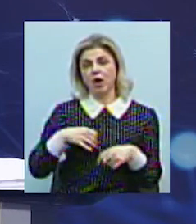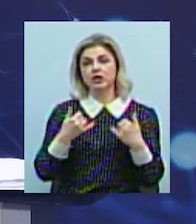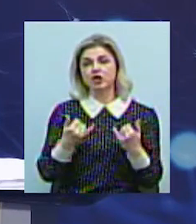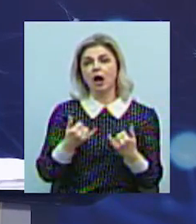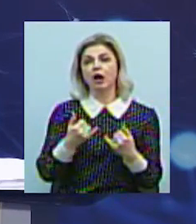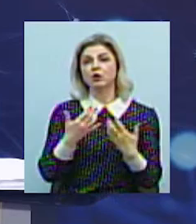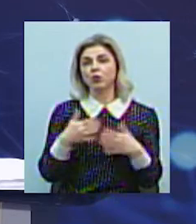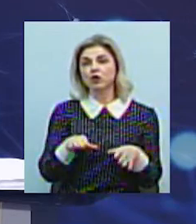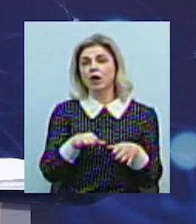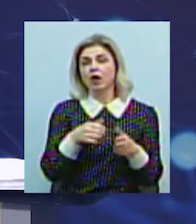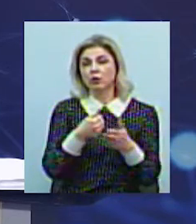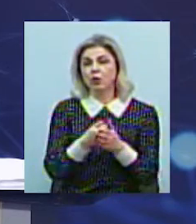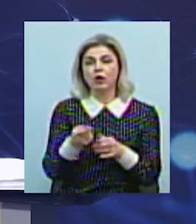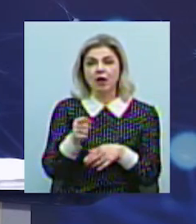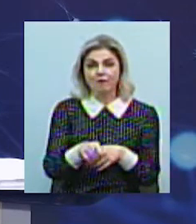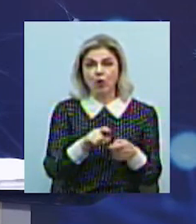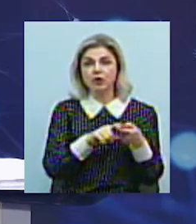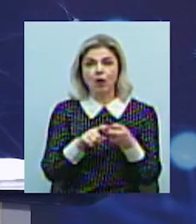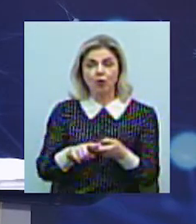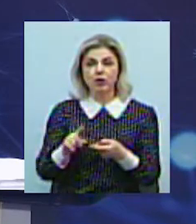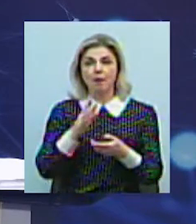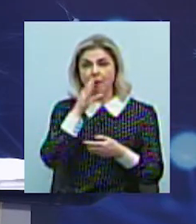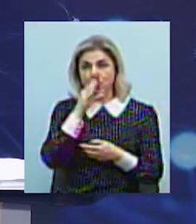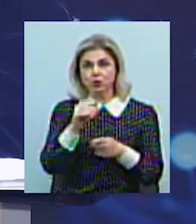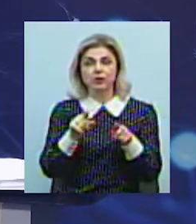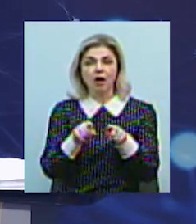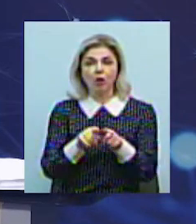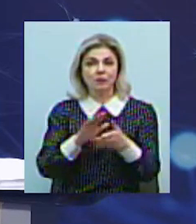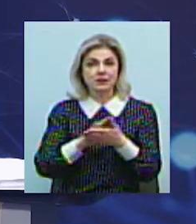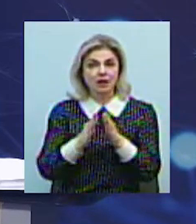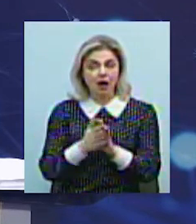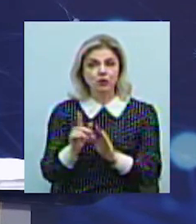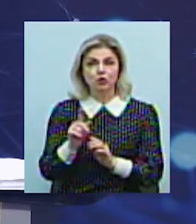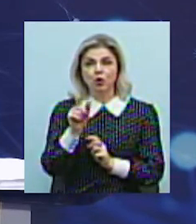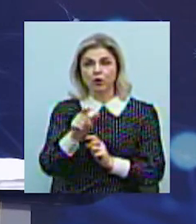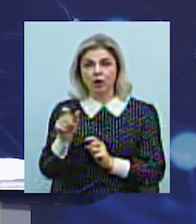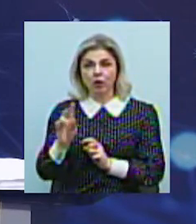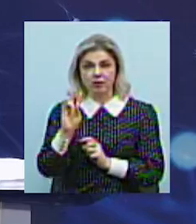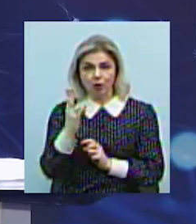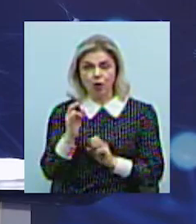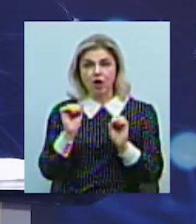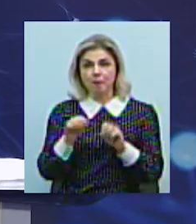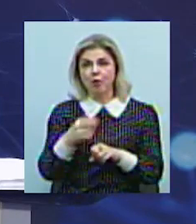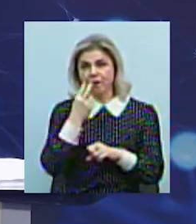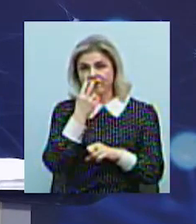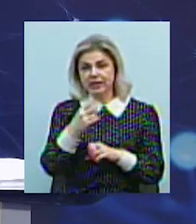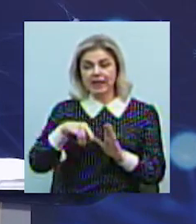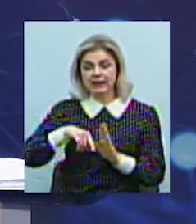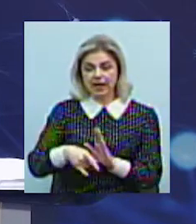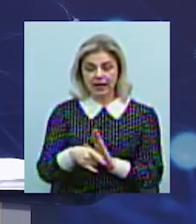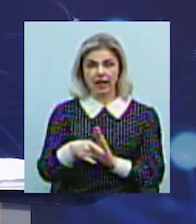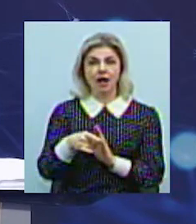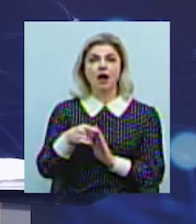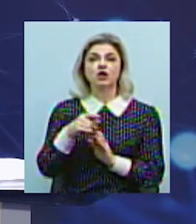до того, що маршрутки є в такому стані, що миколаївці можуть дивитися на дірки в асфальті